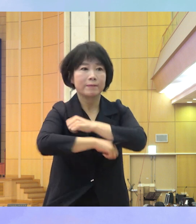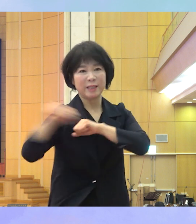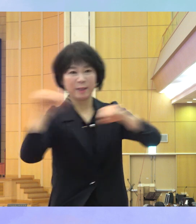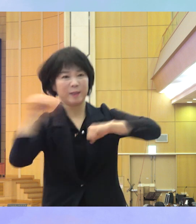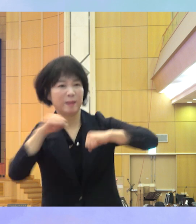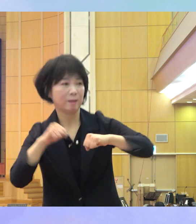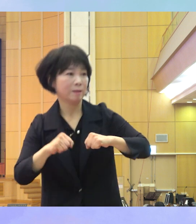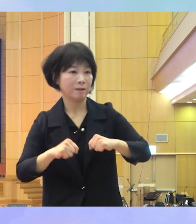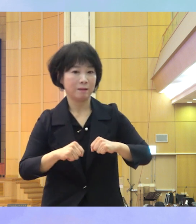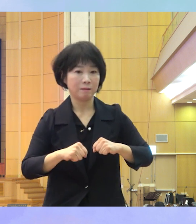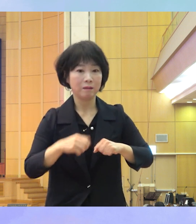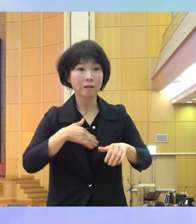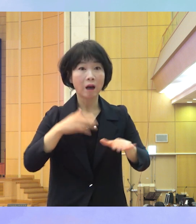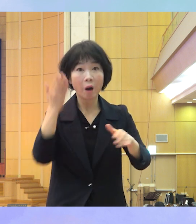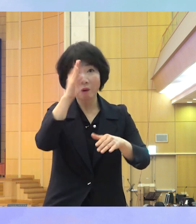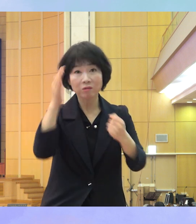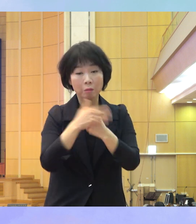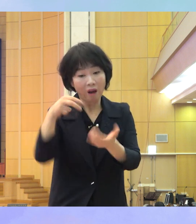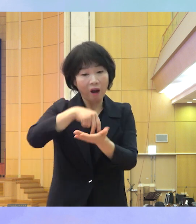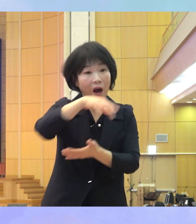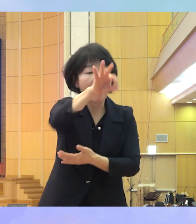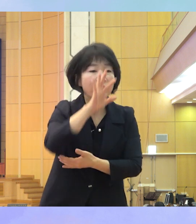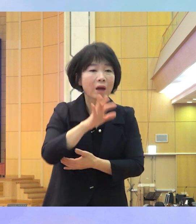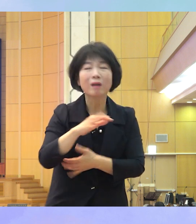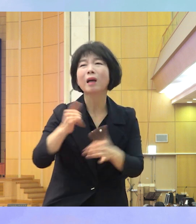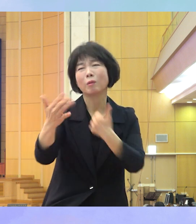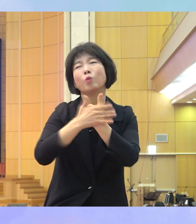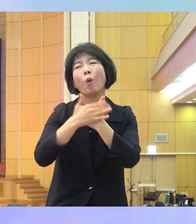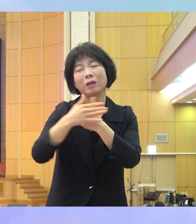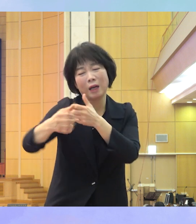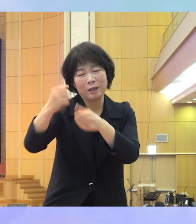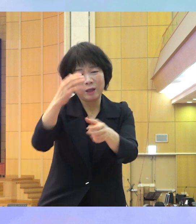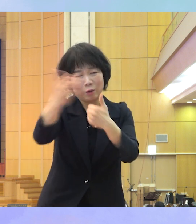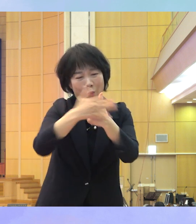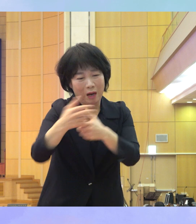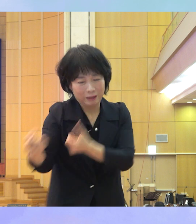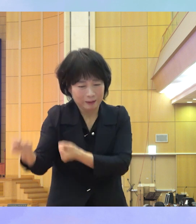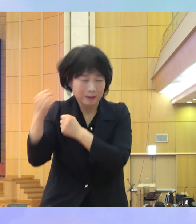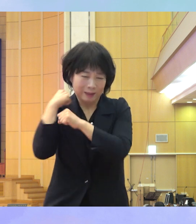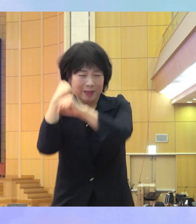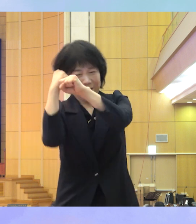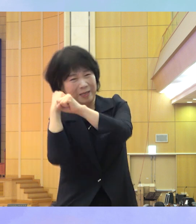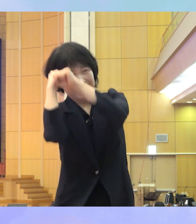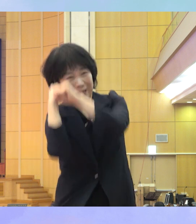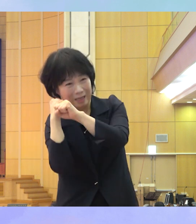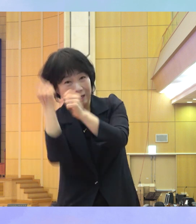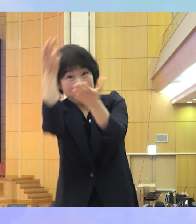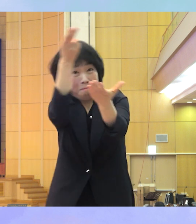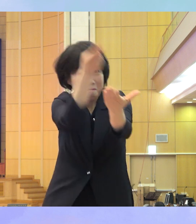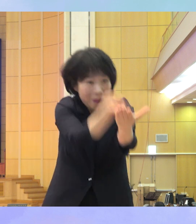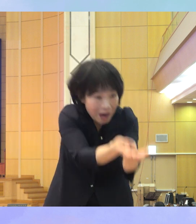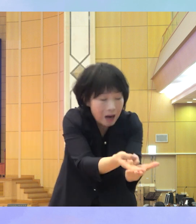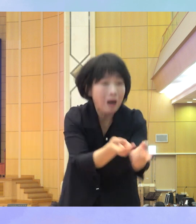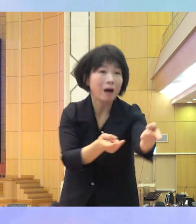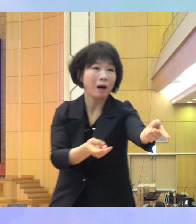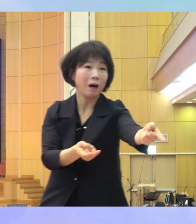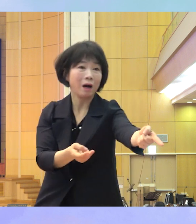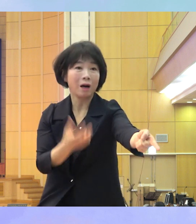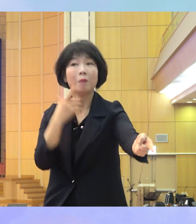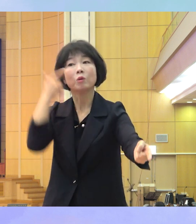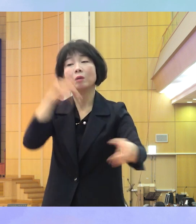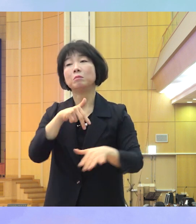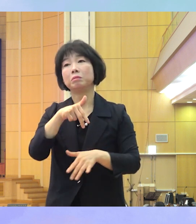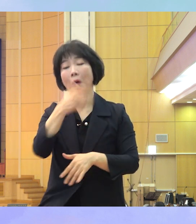들것에, 사람들의 들것에 매여서라도 베드로 목사님을 못 만나면 어떻게 그림자라도 만날 수 있도록 그런 기회를 찾기